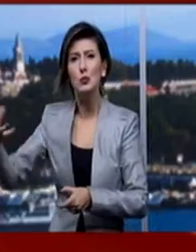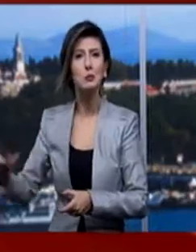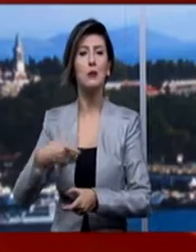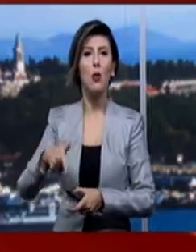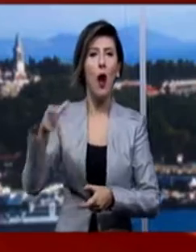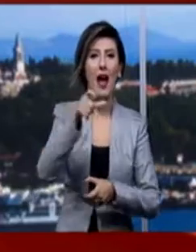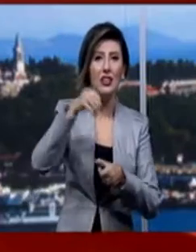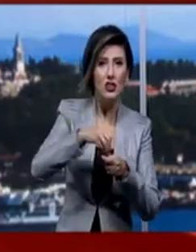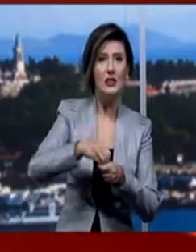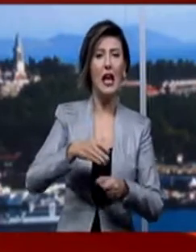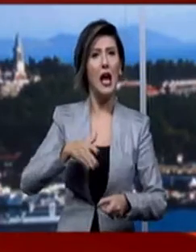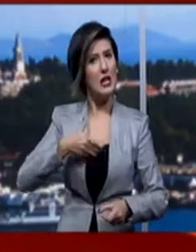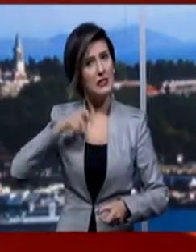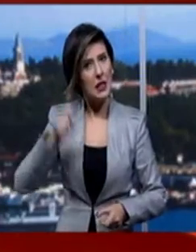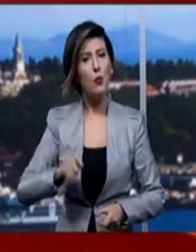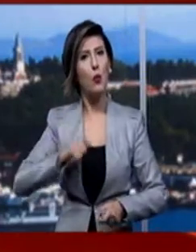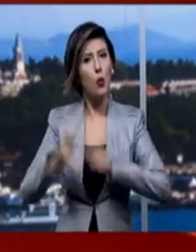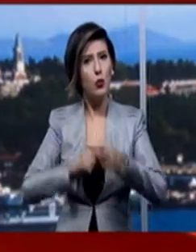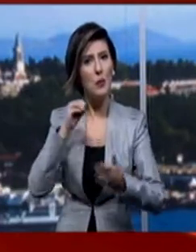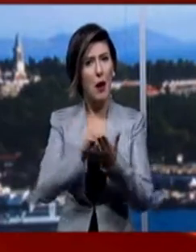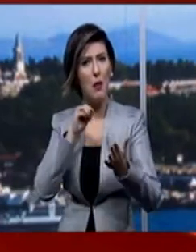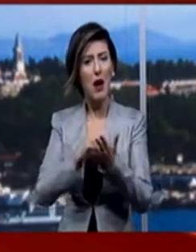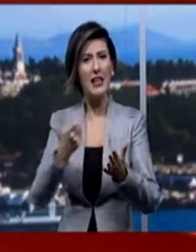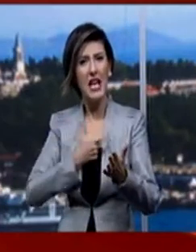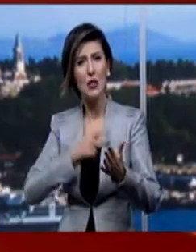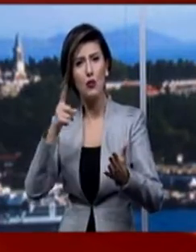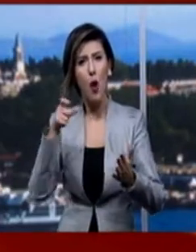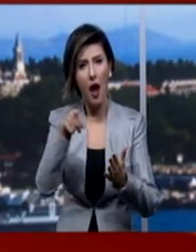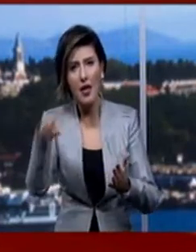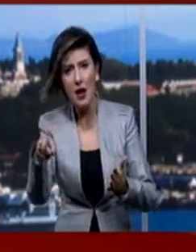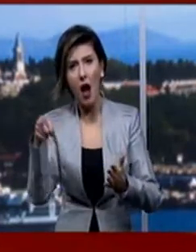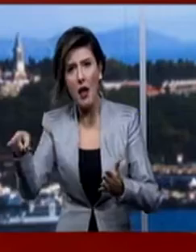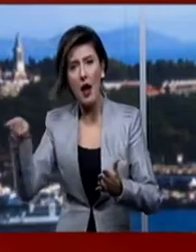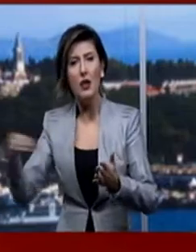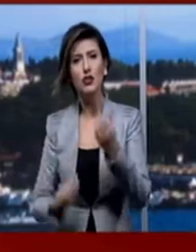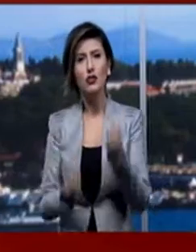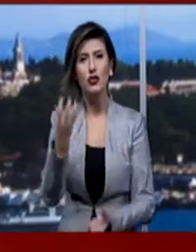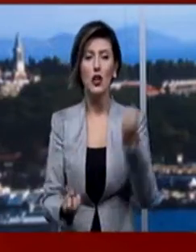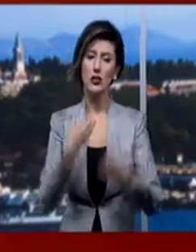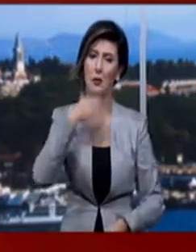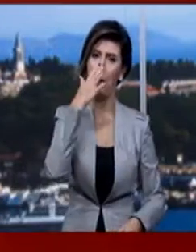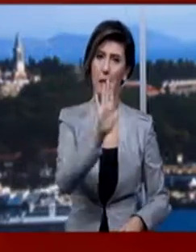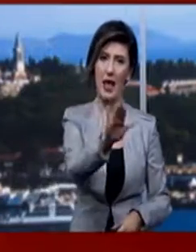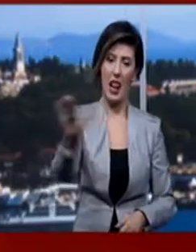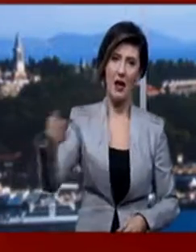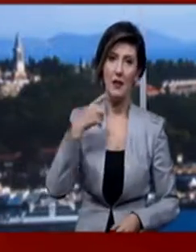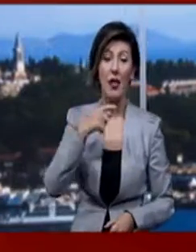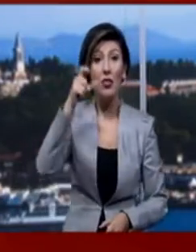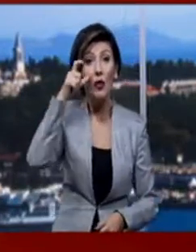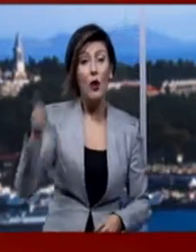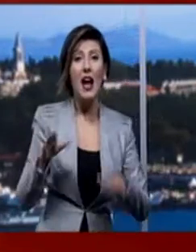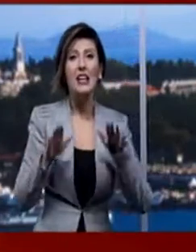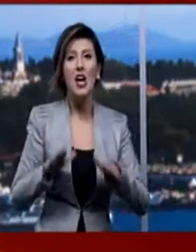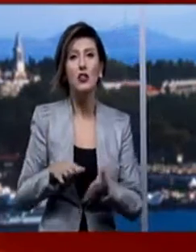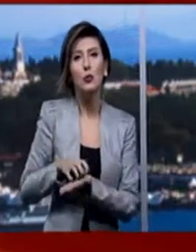şu vaatleri şu ay içinde uygulama planı, şu yapıları şu ay, şu yasaları şu ayda çıkarmayı arzu ediyoruz. Davutoğlu kalıcı bütçe